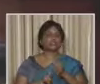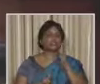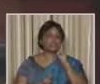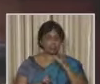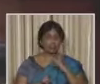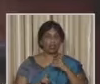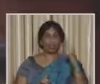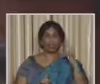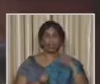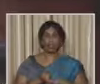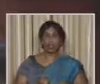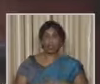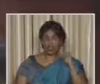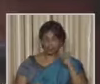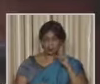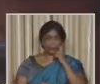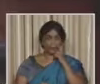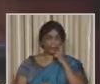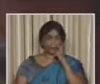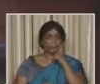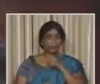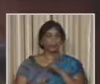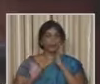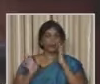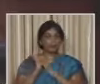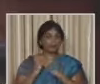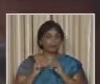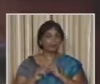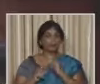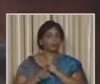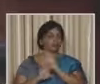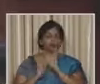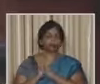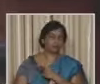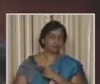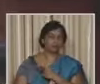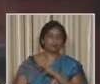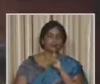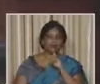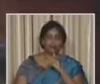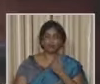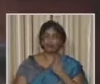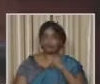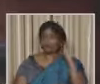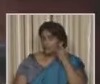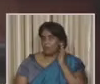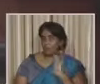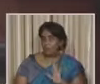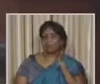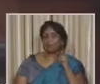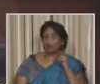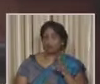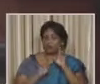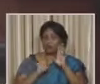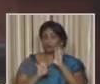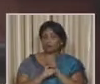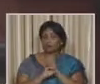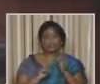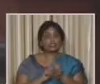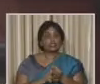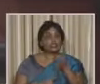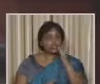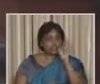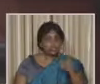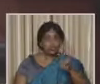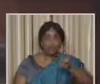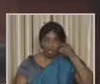செயலாளர் இந்த சேனல் 4 அலைவரிசையின் காணொலியை முற்றாக நிராகரிக்கிறார். நான் அறிந்து கொள்ள விரும்புகின்றேன், அந்த அறிவித்தல்